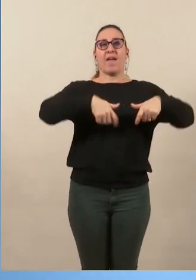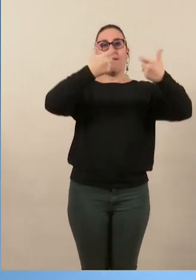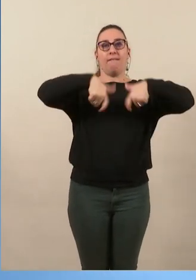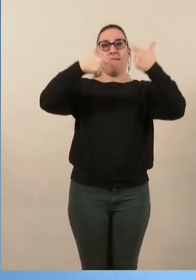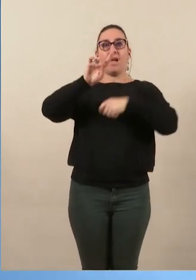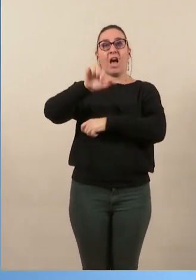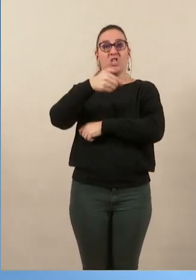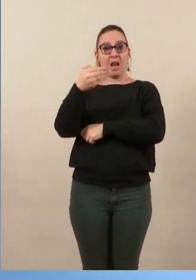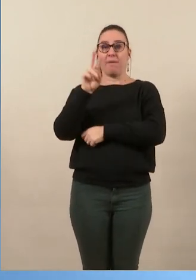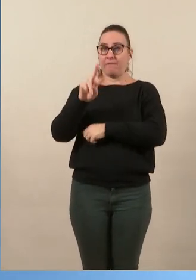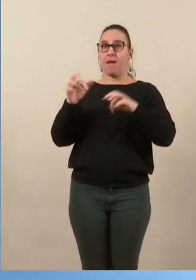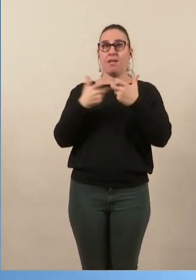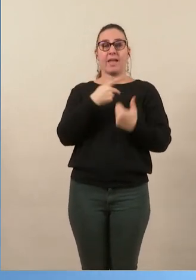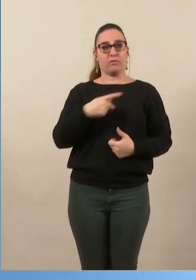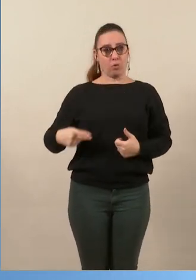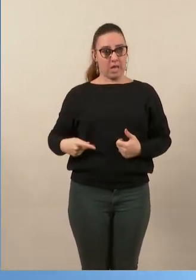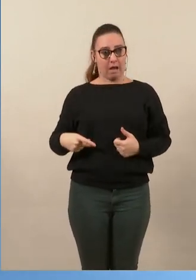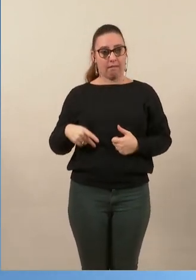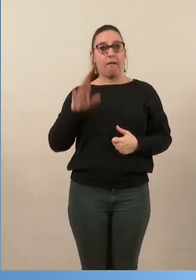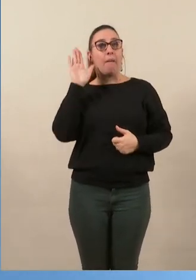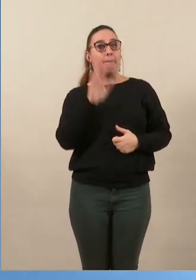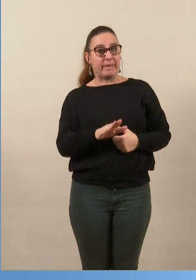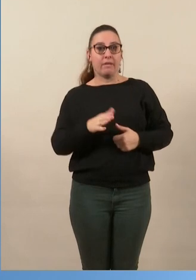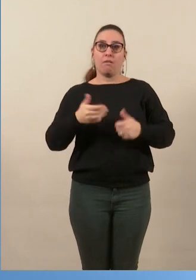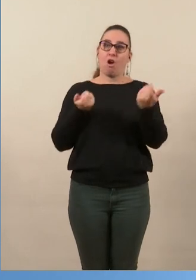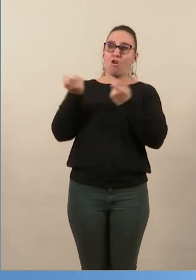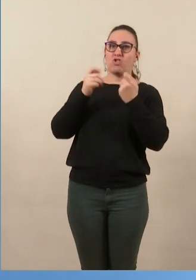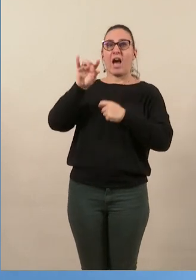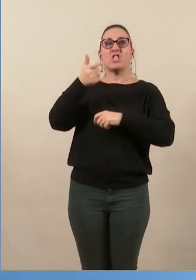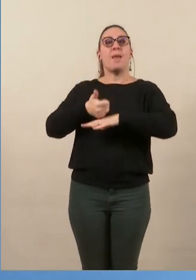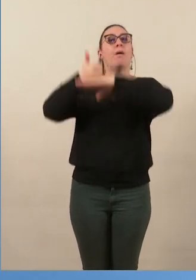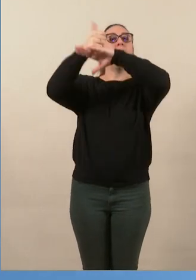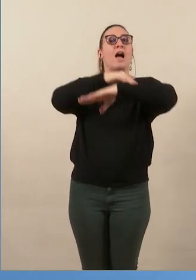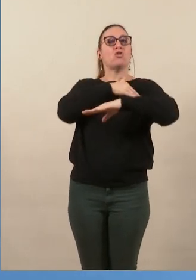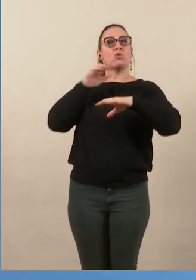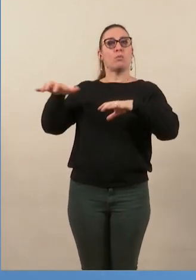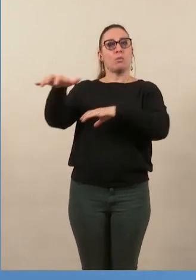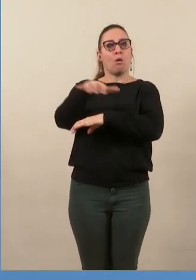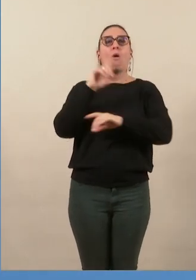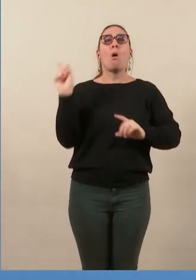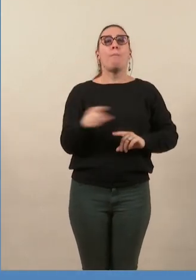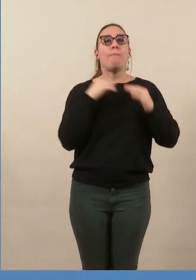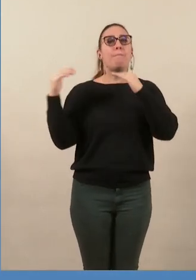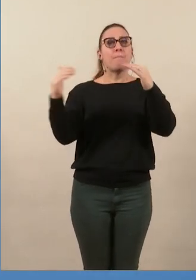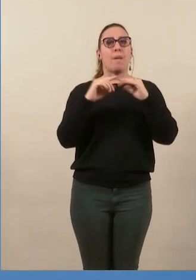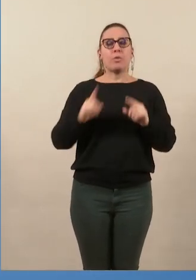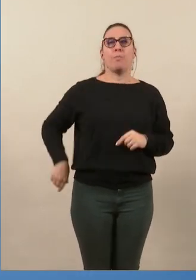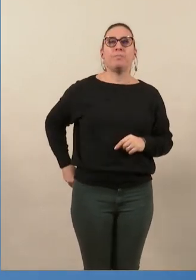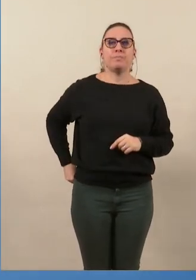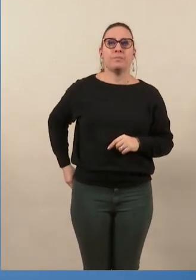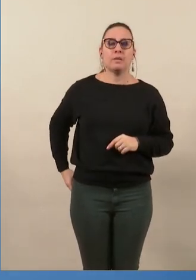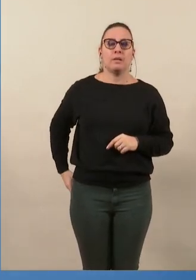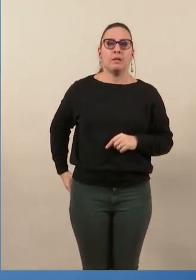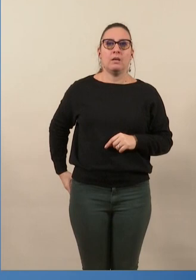confirme que la taxe foncière concerne également les bailleurs sociaux alors pas partout il y a des des règles d'exonération qui sont